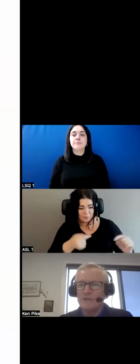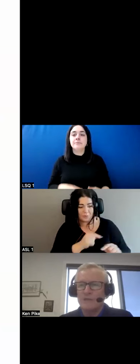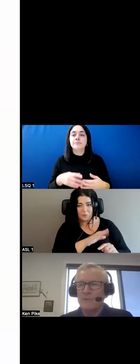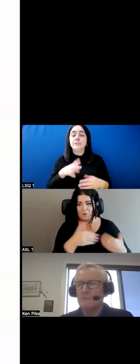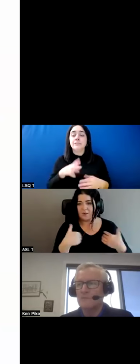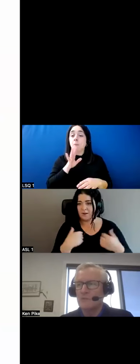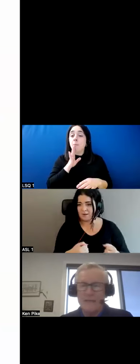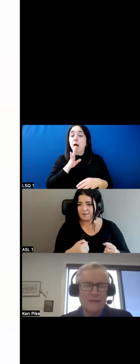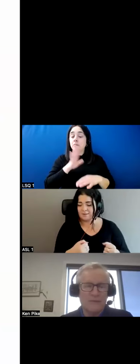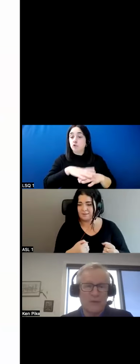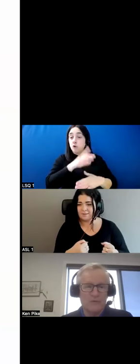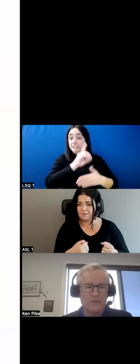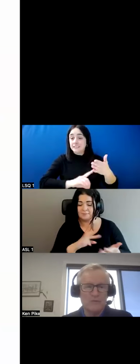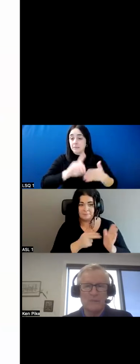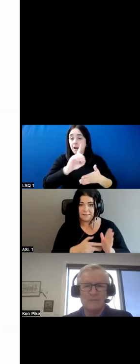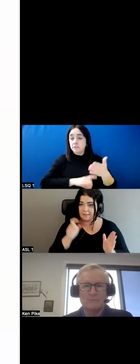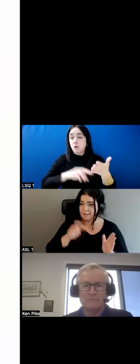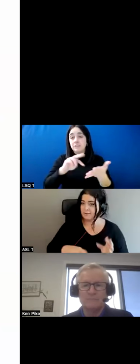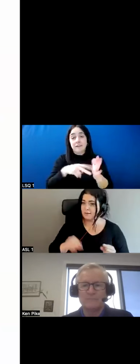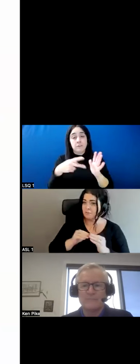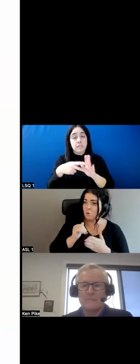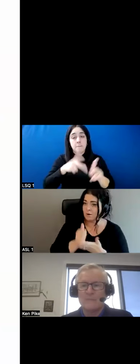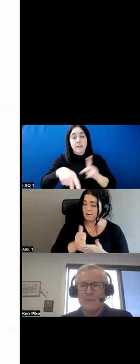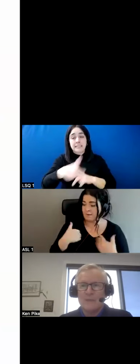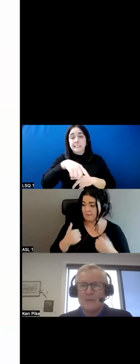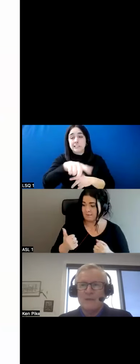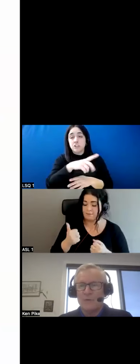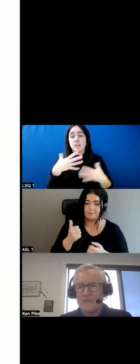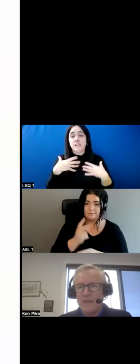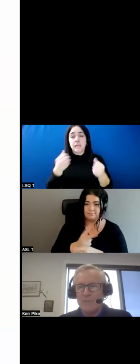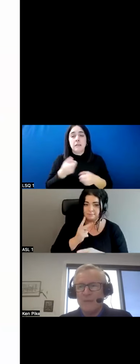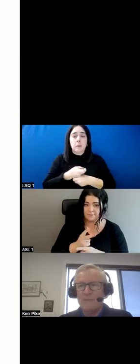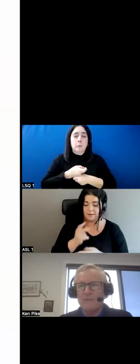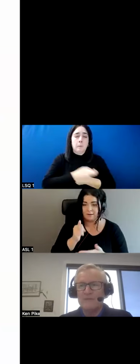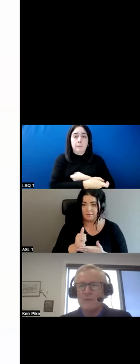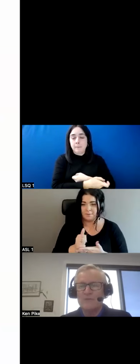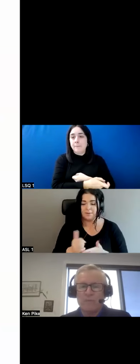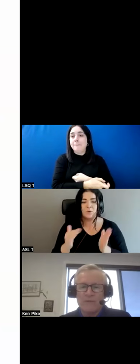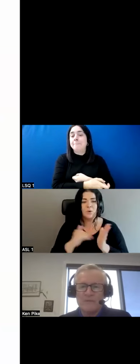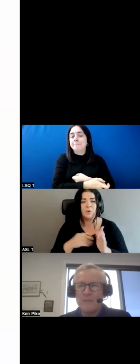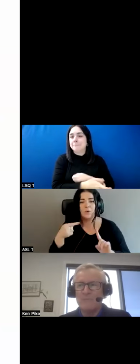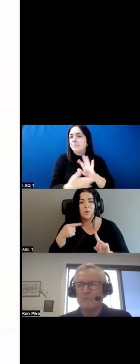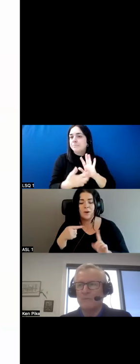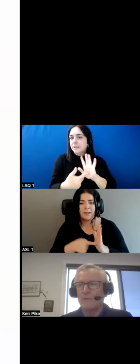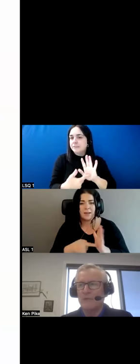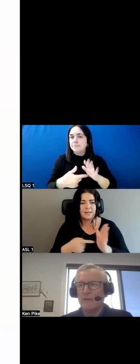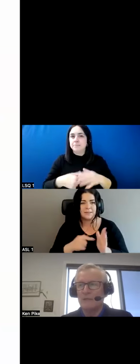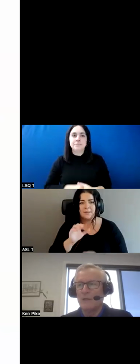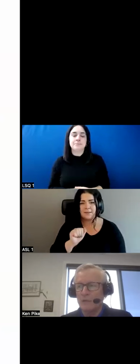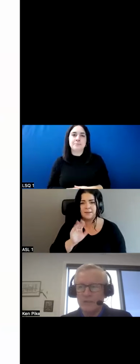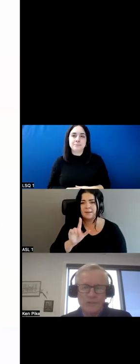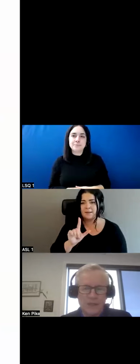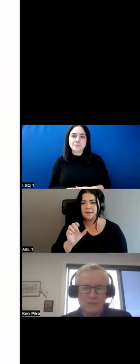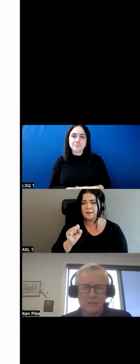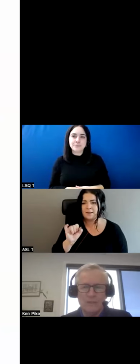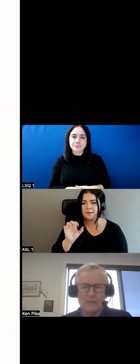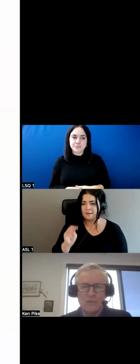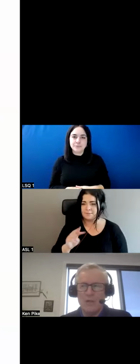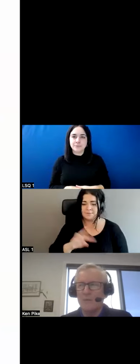discriminations nuisent aussi à la santé des personnes, car ça les pousse à avoir besoin de soins de santé. Par exemple,